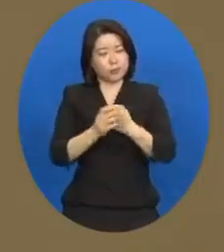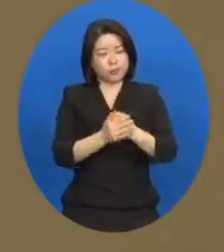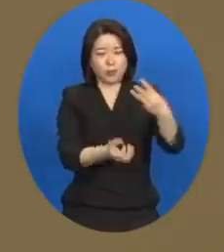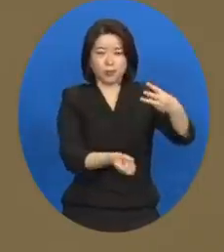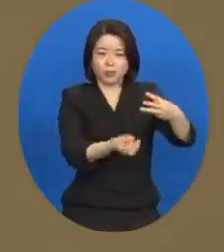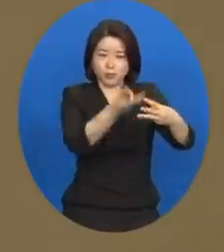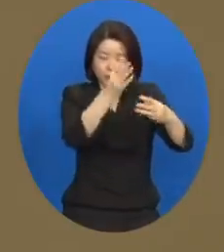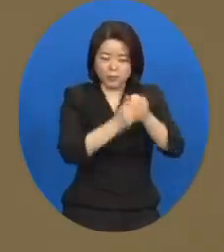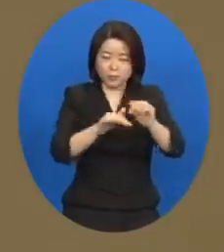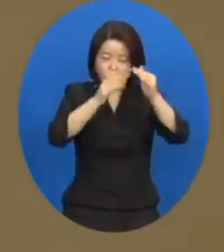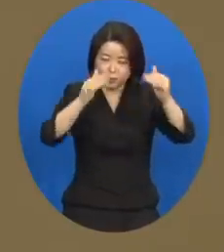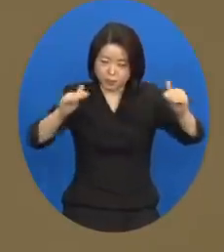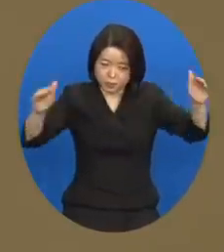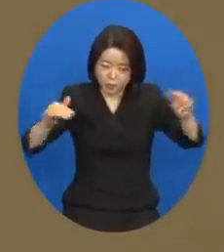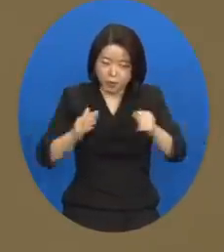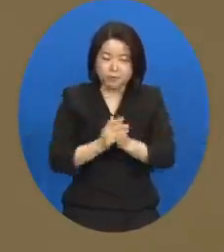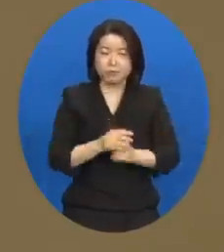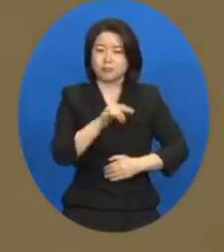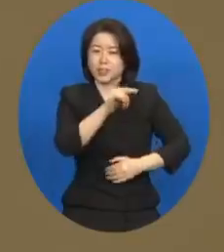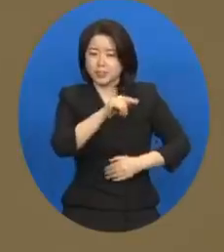지파의 성읍과 그들이